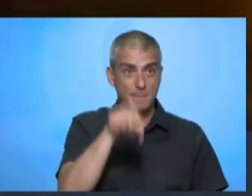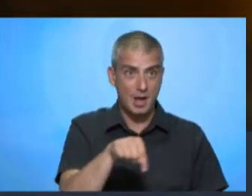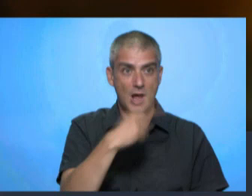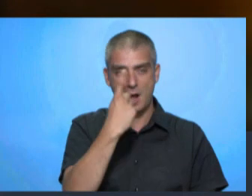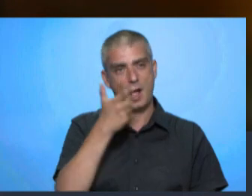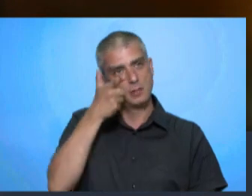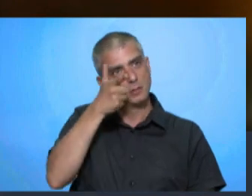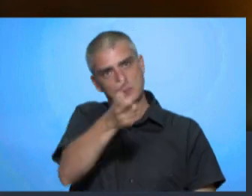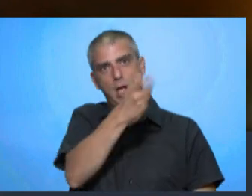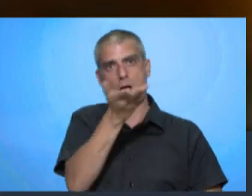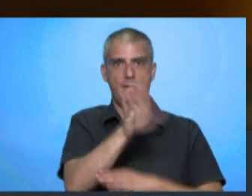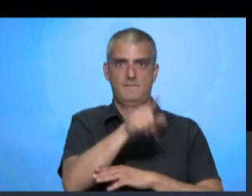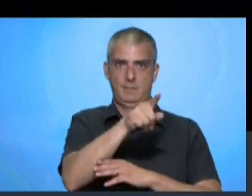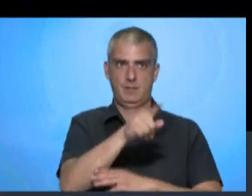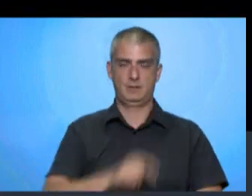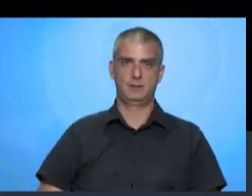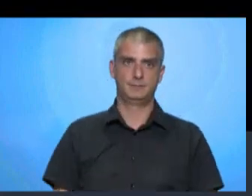מהם ירה בה למוות.